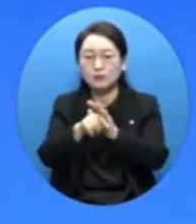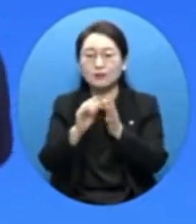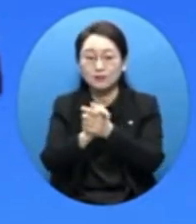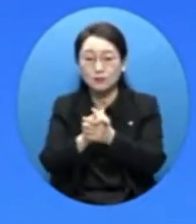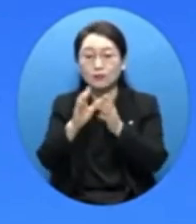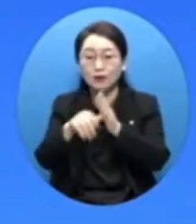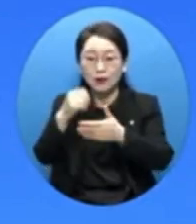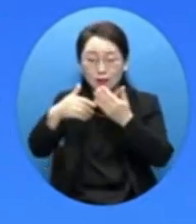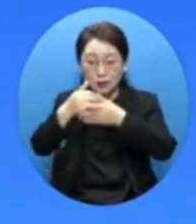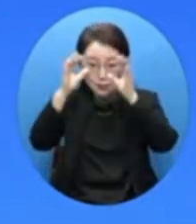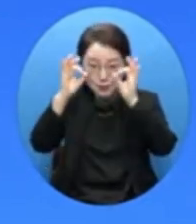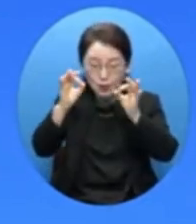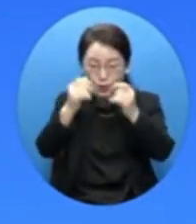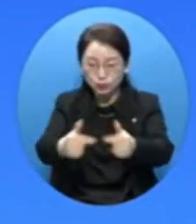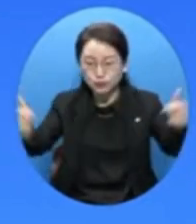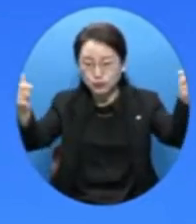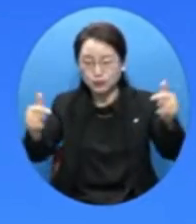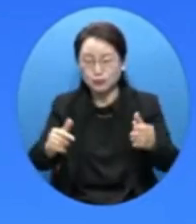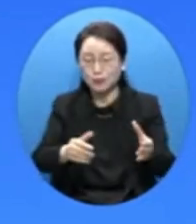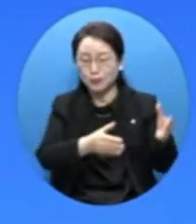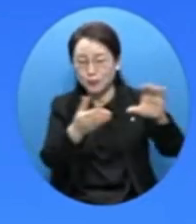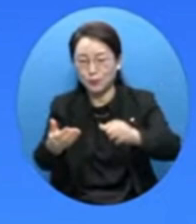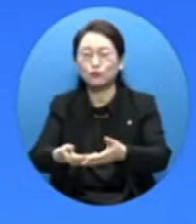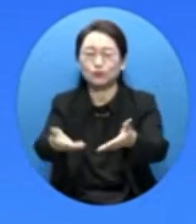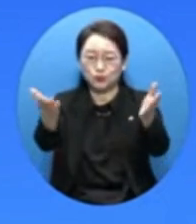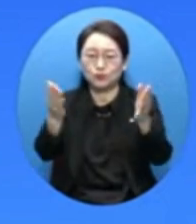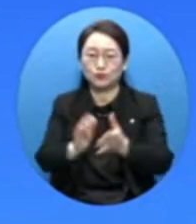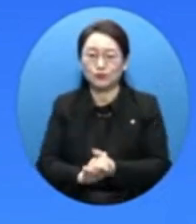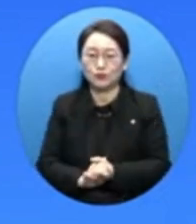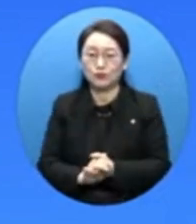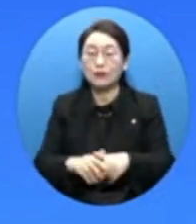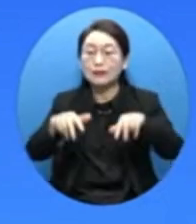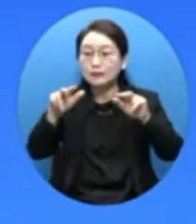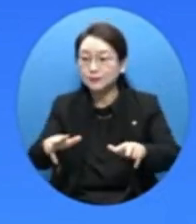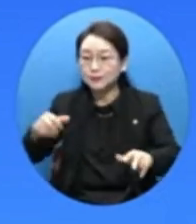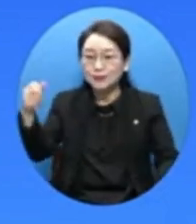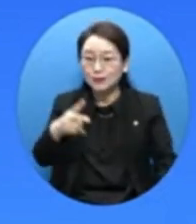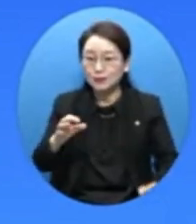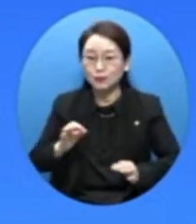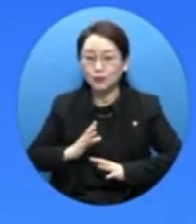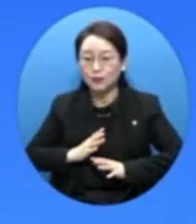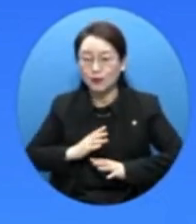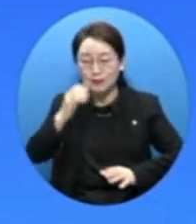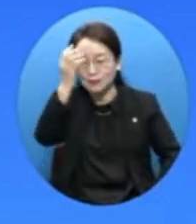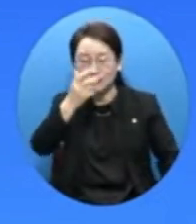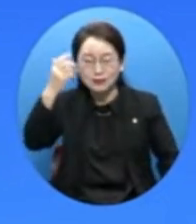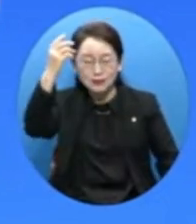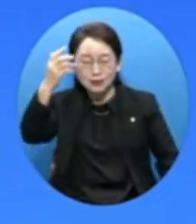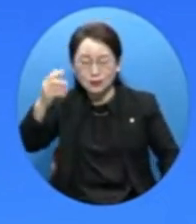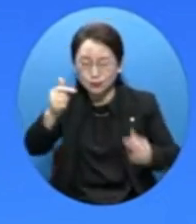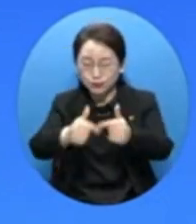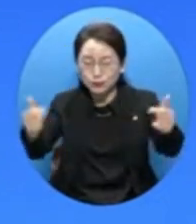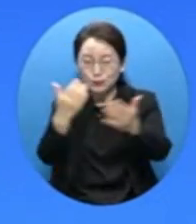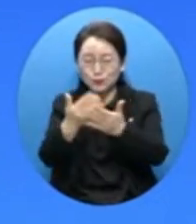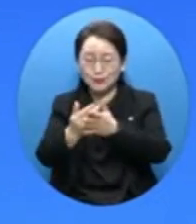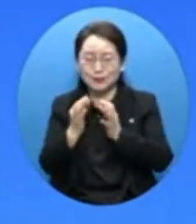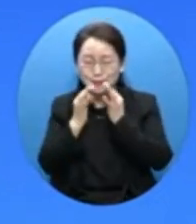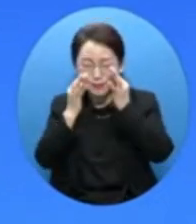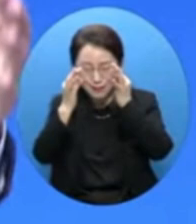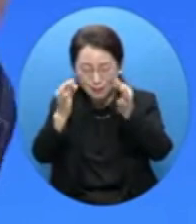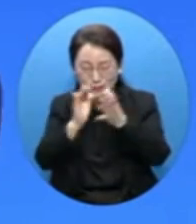우리에게 부흥의 역사를 부어주시는 것입니다. 우리 시대에 다시금 놀라운 성령의 역사가 일어나도록 우리는 주 앞에 간절히 부르짖어 기도해야